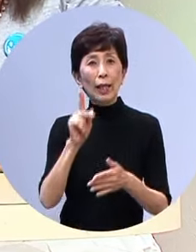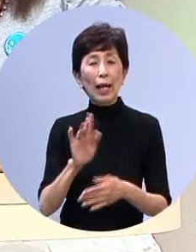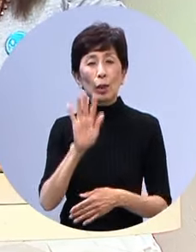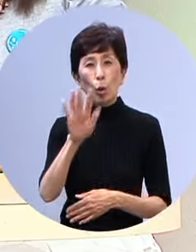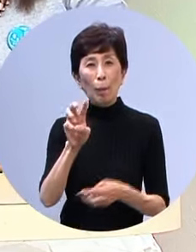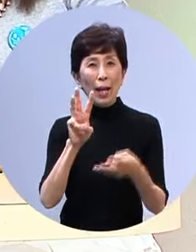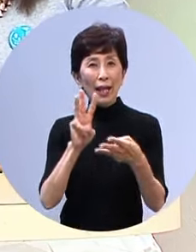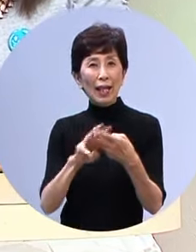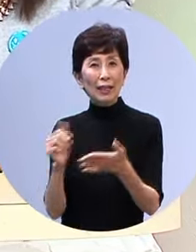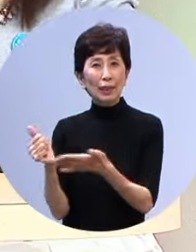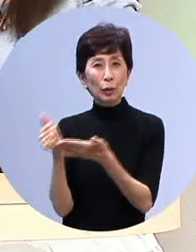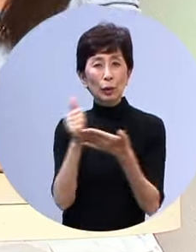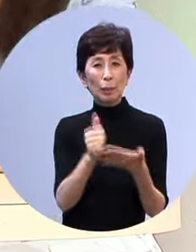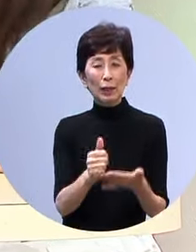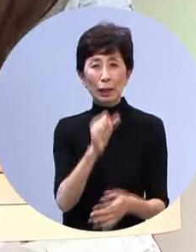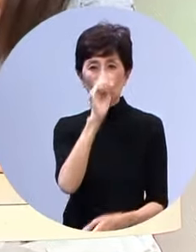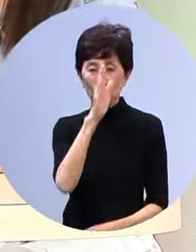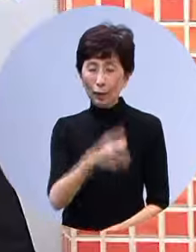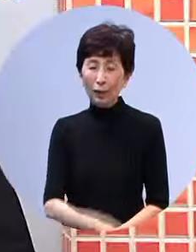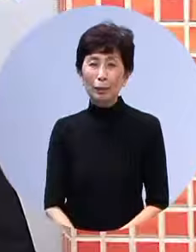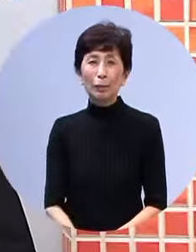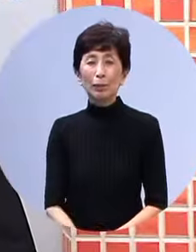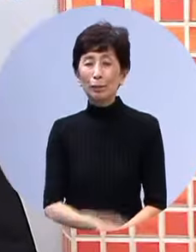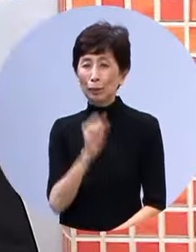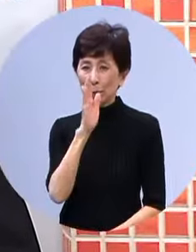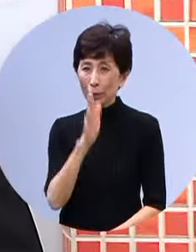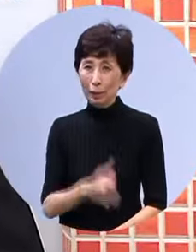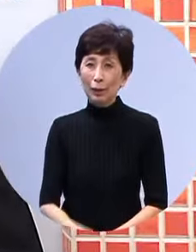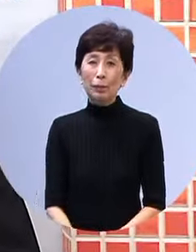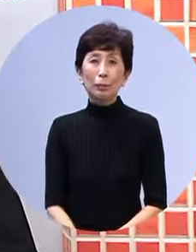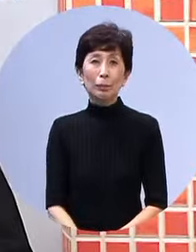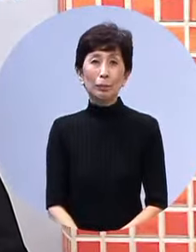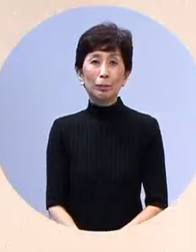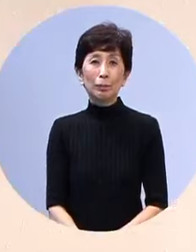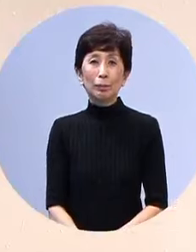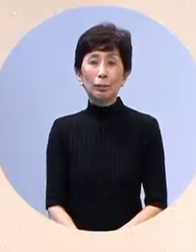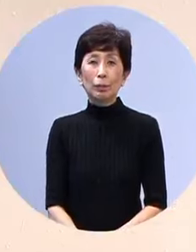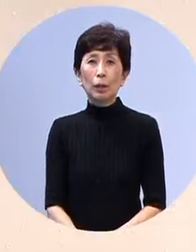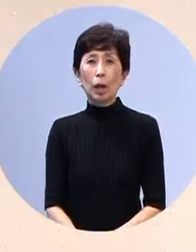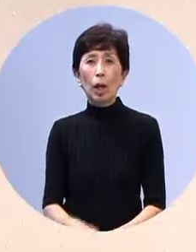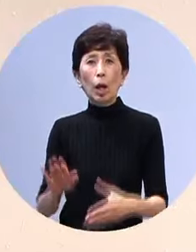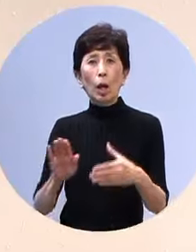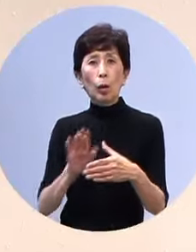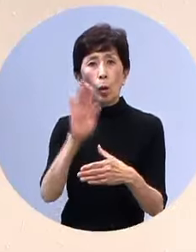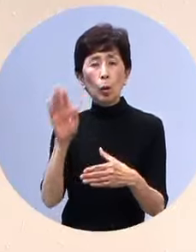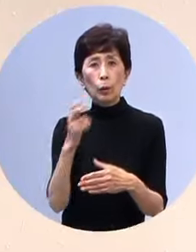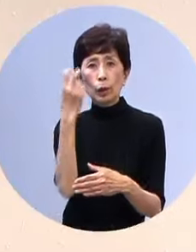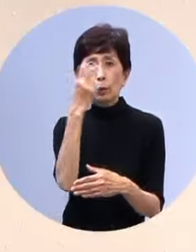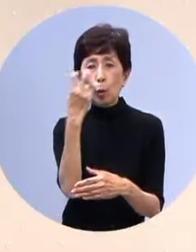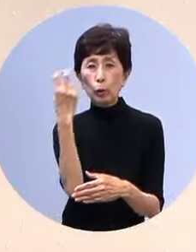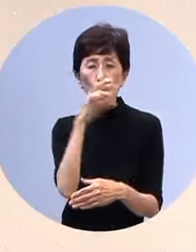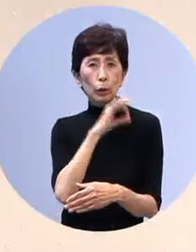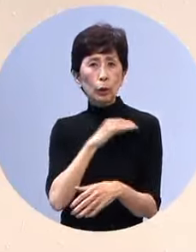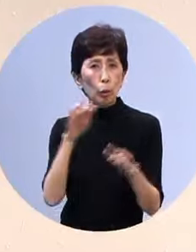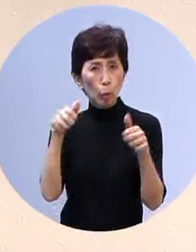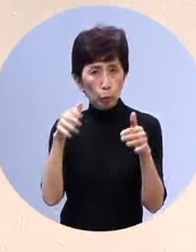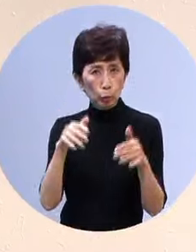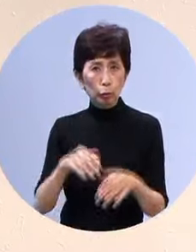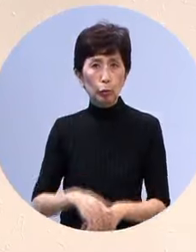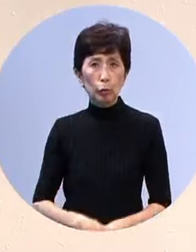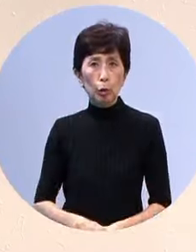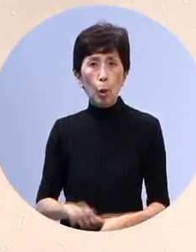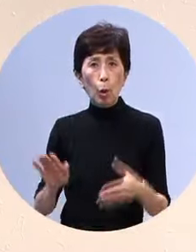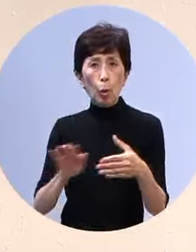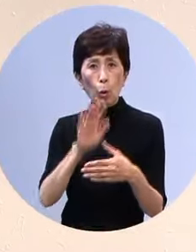んにお越しいただきました。よろしくお願いいたします。 よろしくお願いいたします。 国勢調査調査員の募集ということですが、